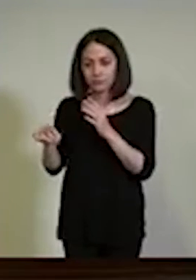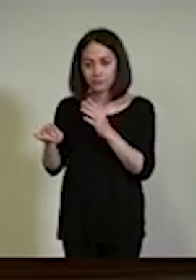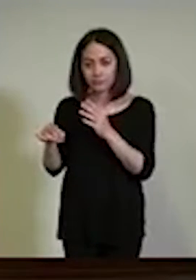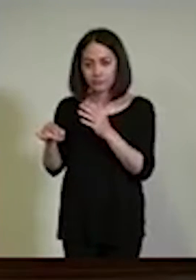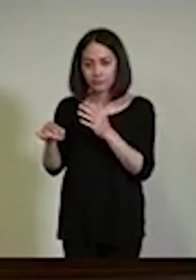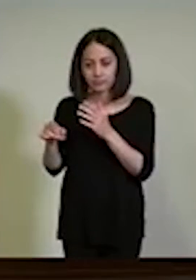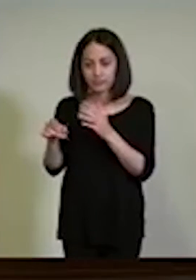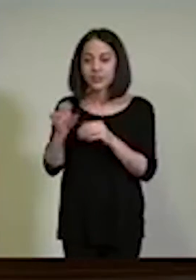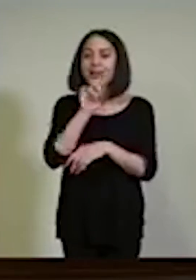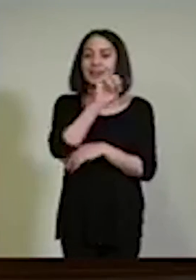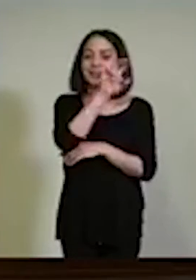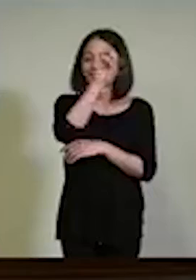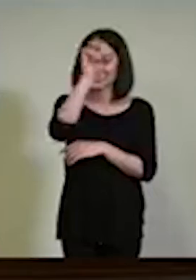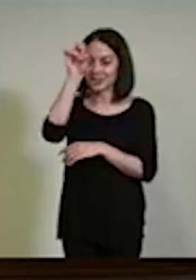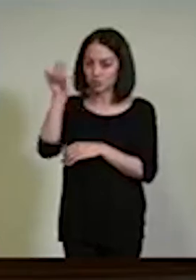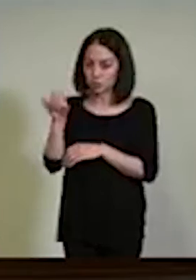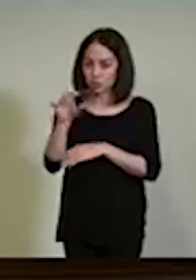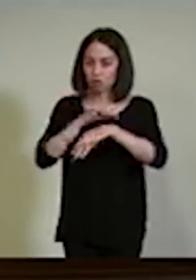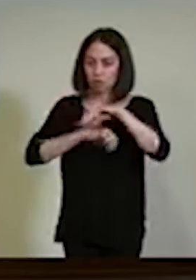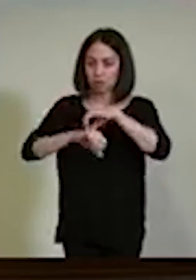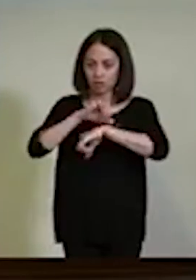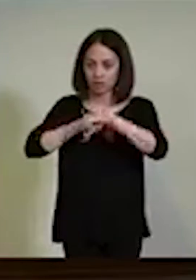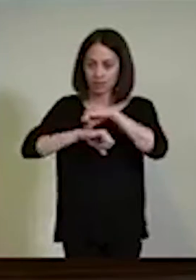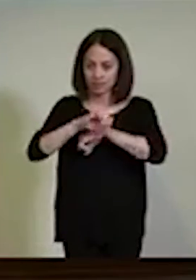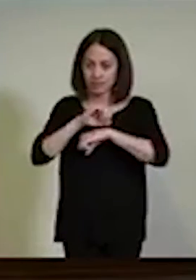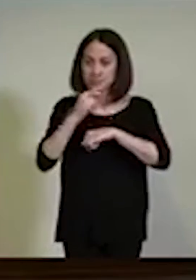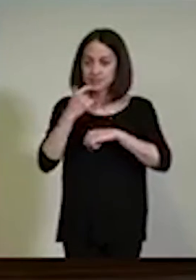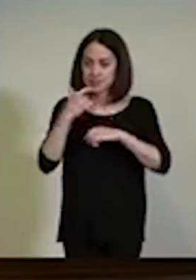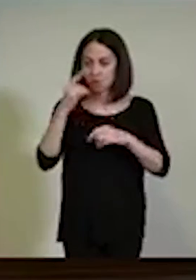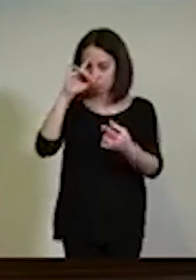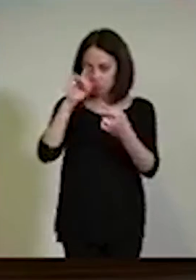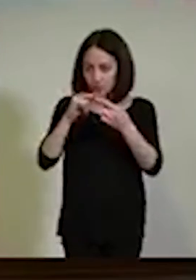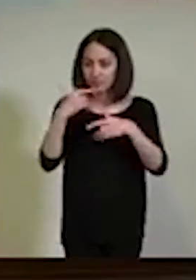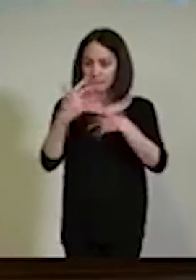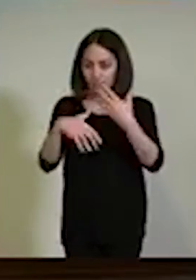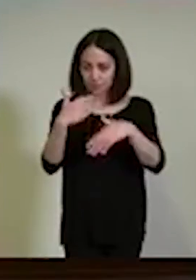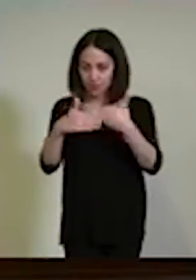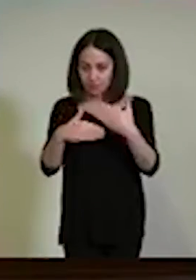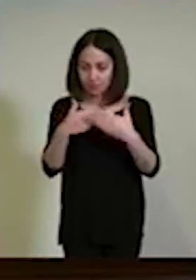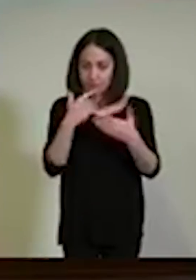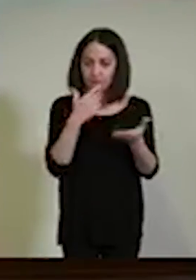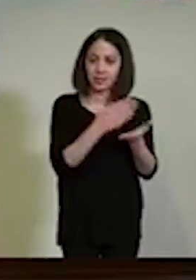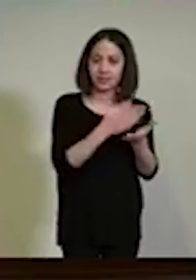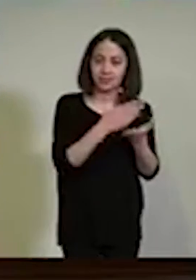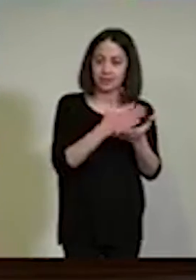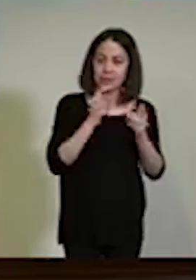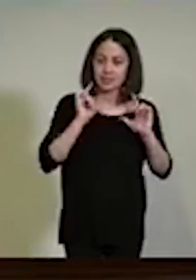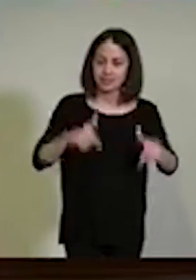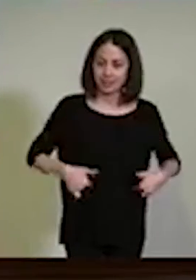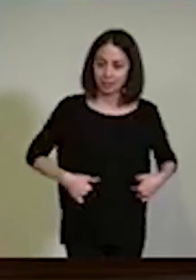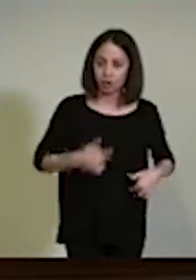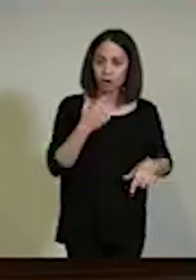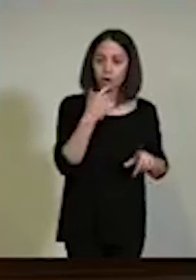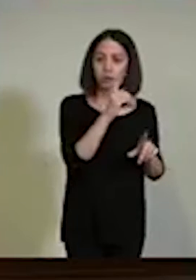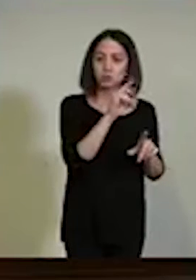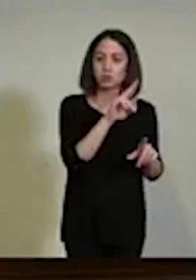le séjour prévu entre. Il y avait un mélange entre une classe de l'école Dupaty, de l'école Schweitzer.